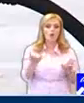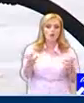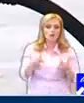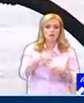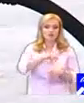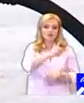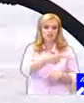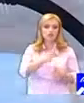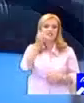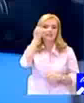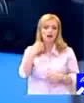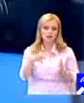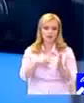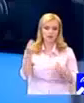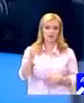vechile prețuri.